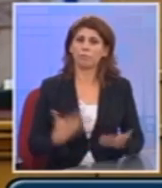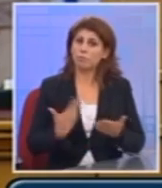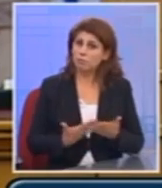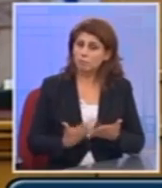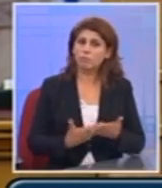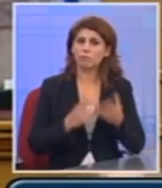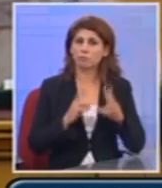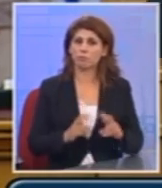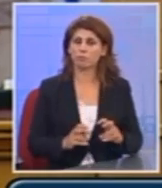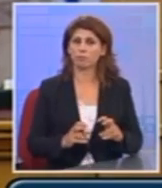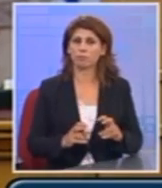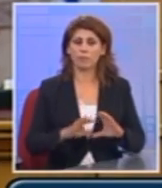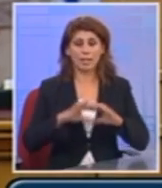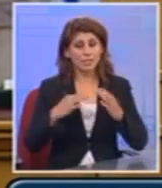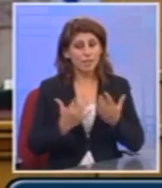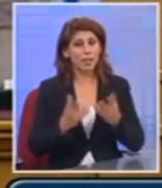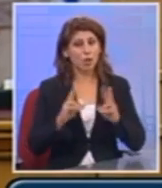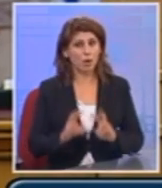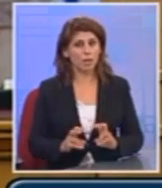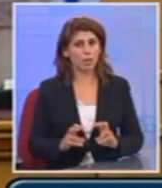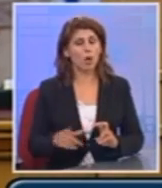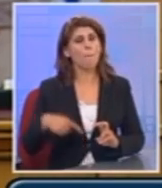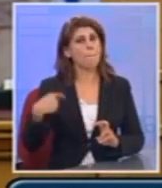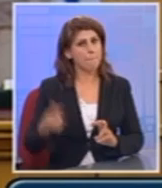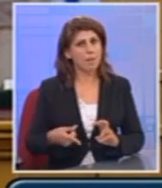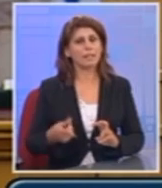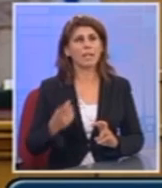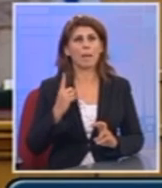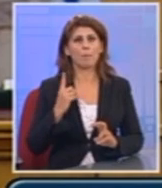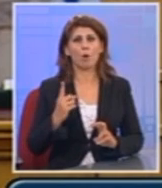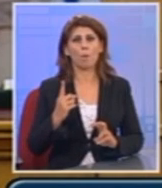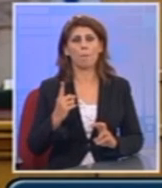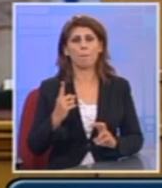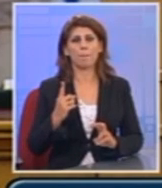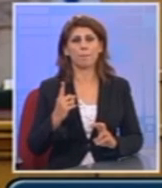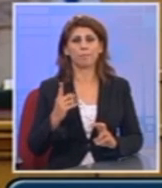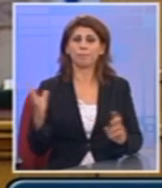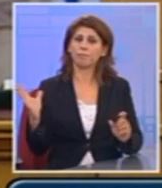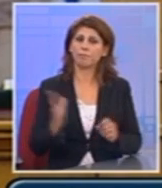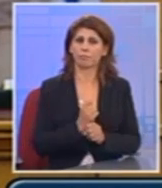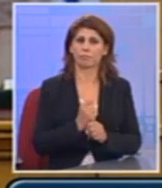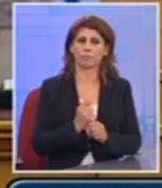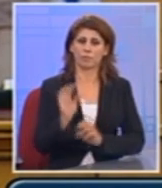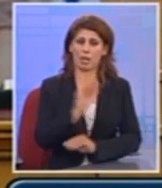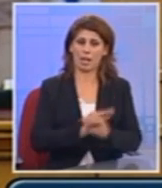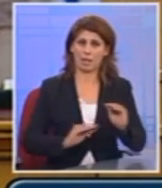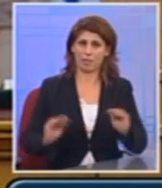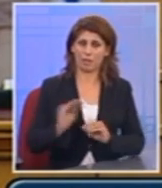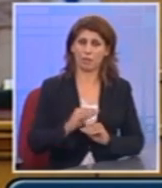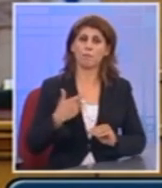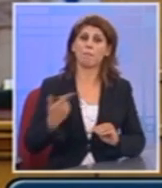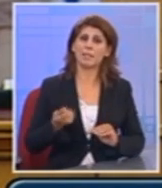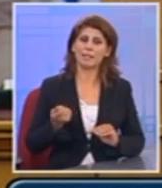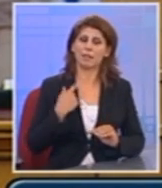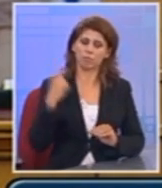εμπεριστατωμένο και σφαιρικό μετά από μία επιτυχή αναδιάρθρωση μας κάνει να